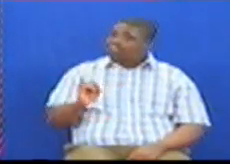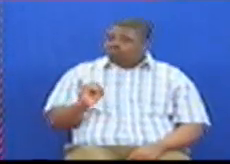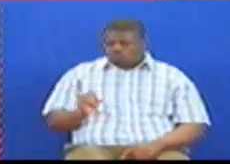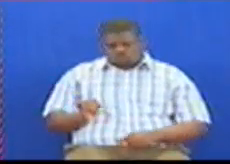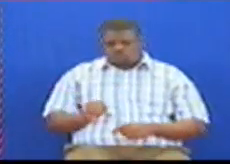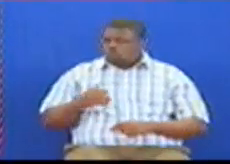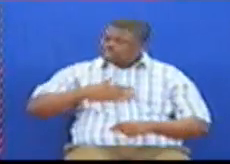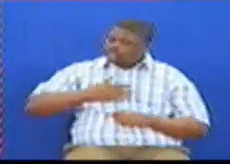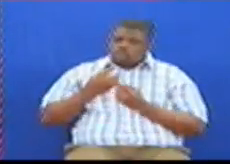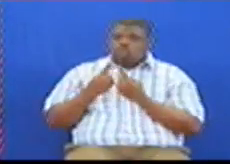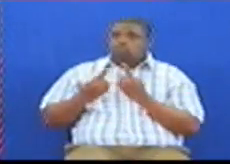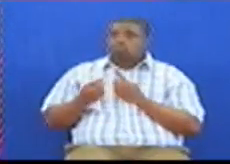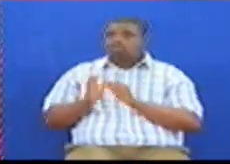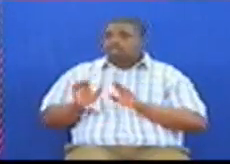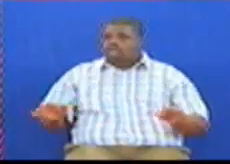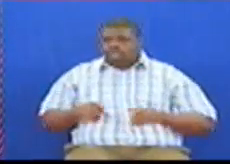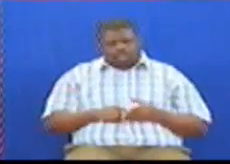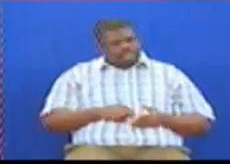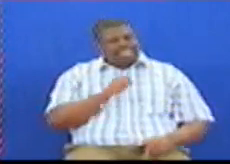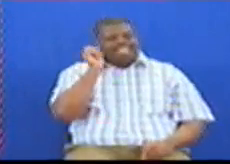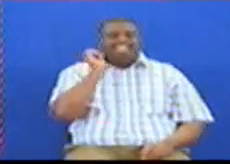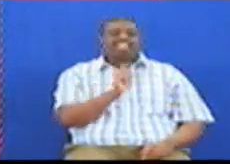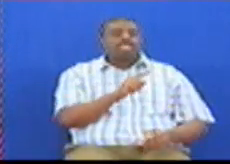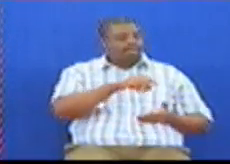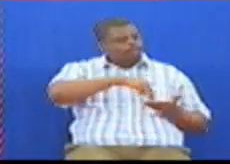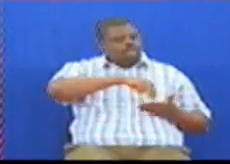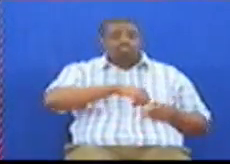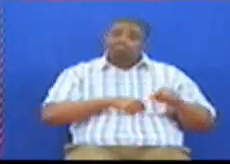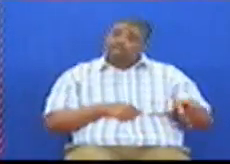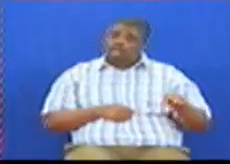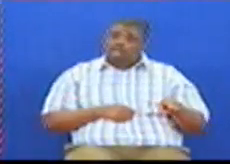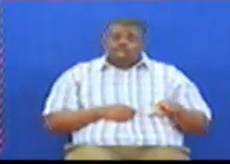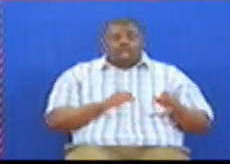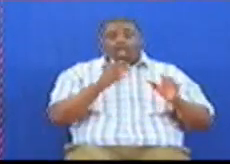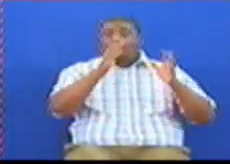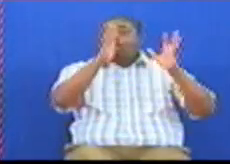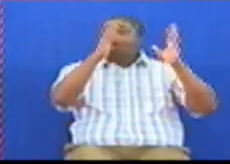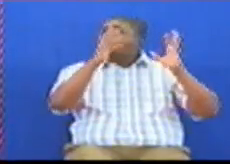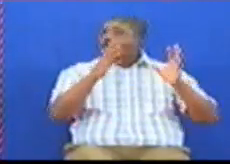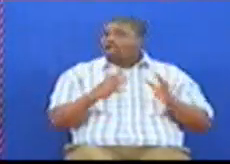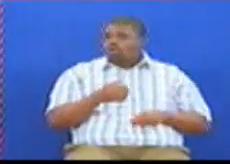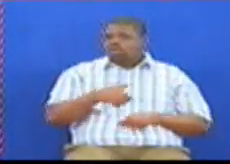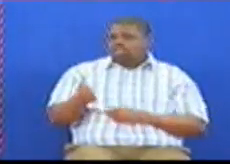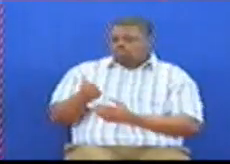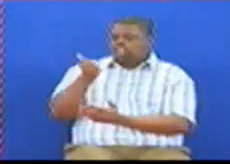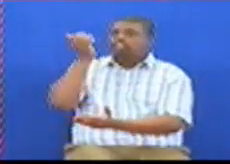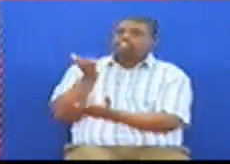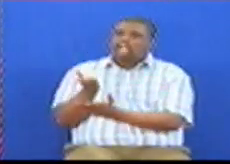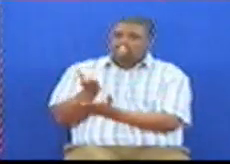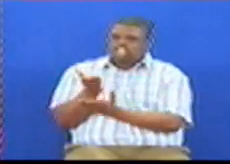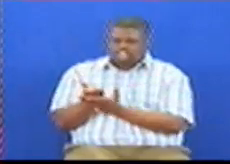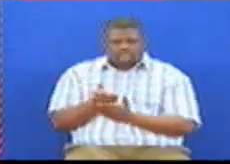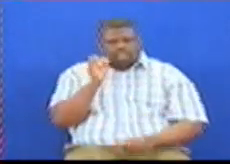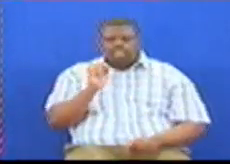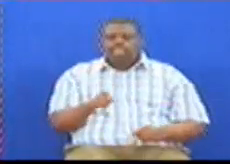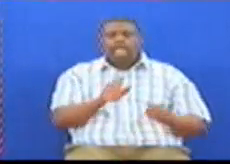hapa. Manispaa yangu ni kati ya manispaa zinazong'ara, hata laki ni mashahidi, kamati ya laki ni mashahidi. Manispaa ya Iringa